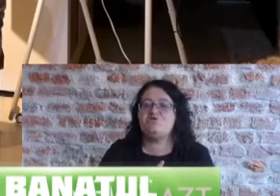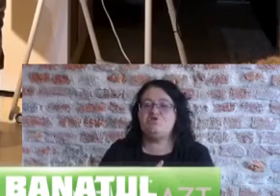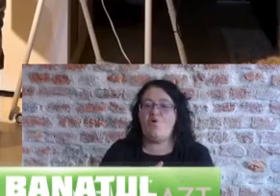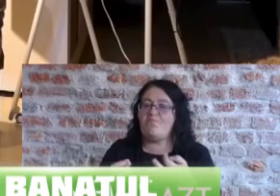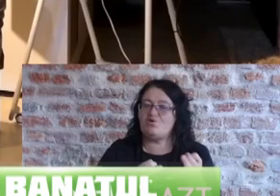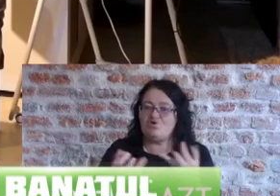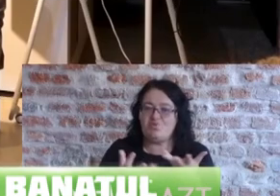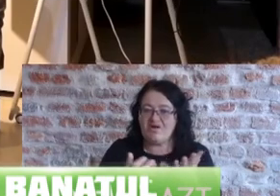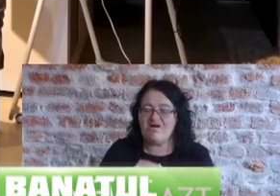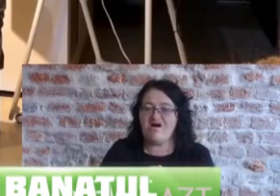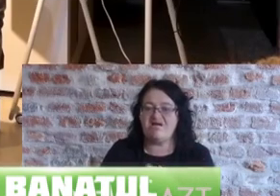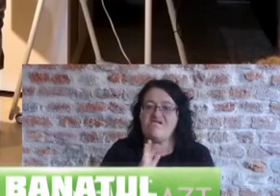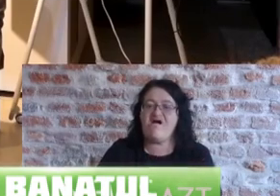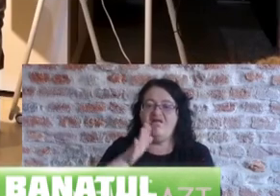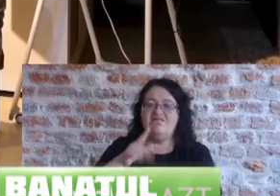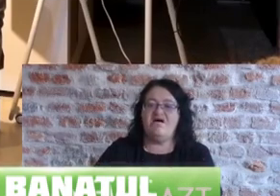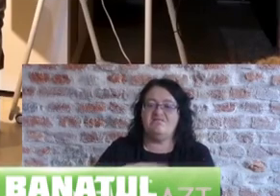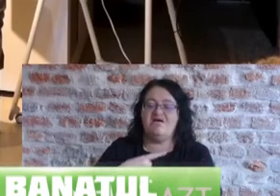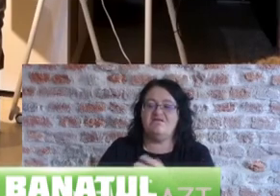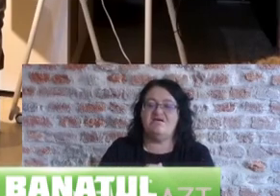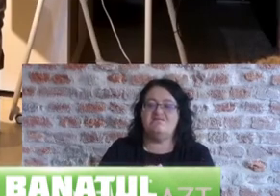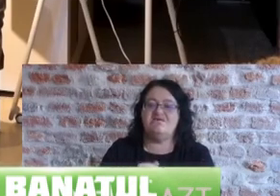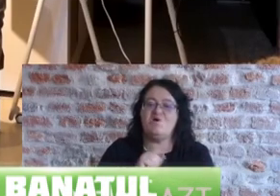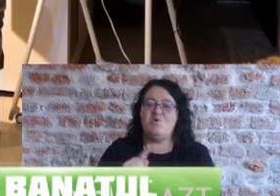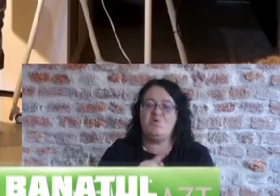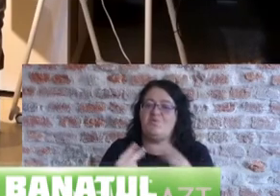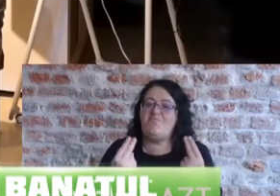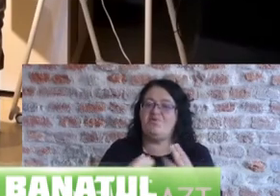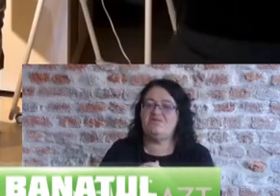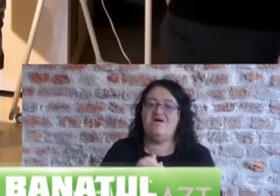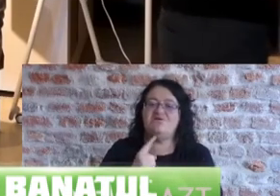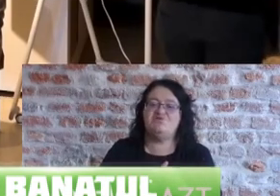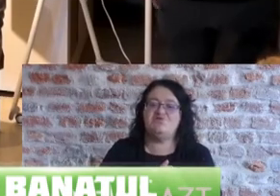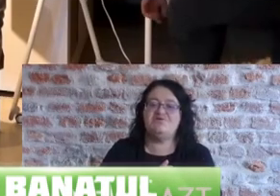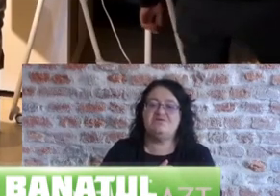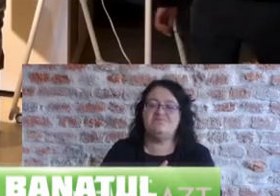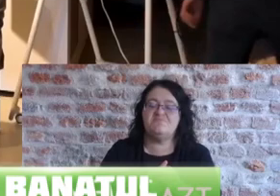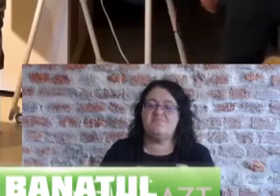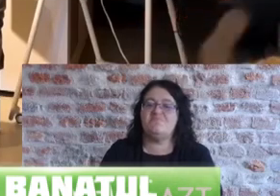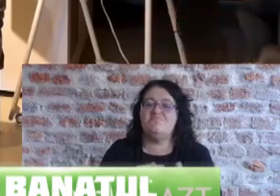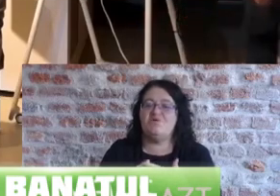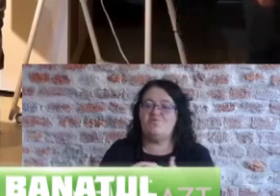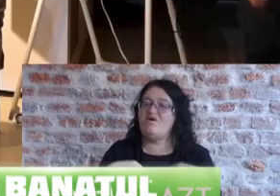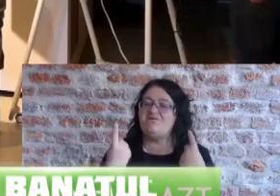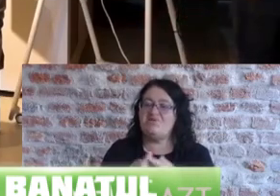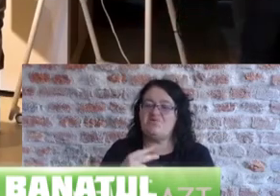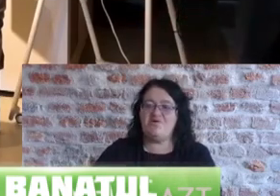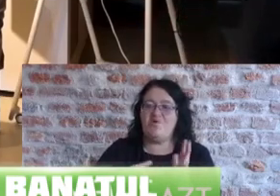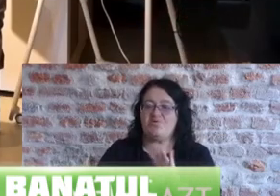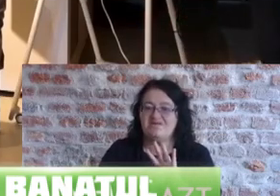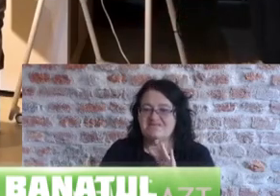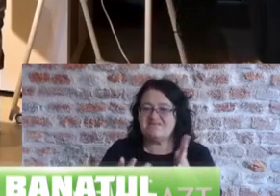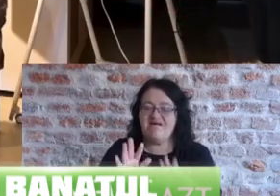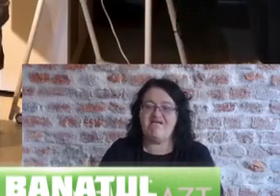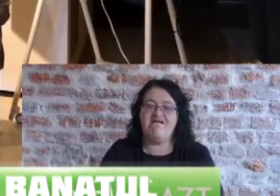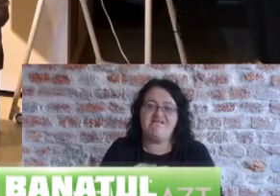o procedură în care calitatea este elementul cheie și de aceea pentru noi, ca organizație